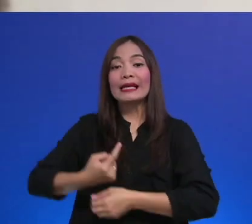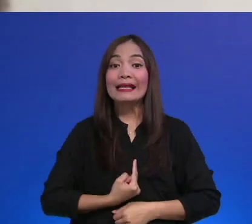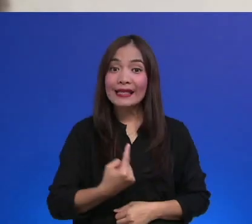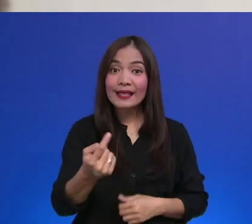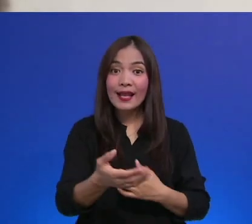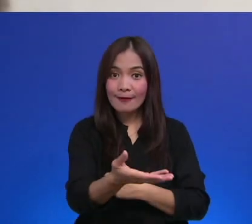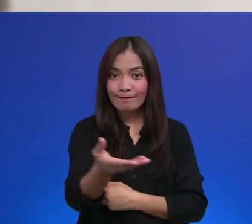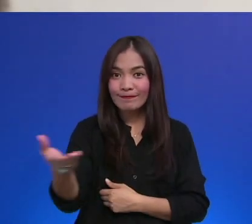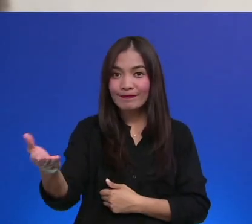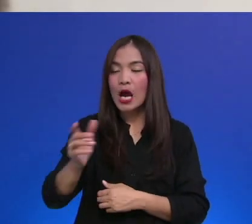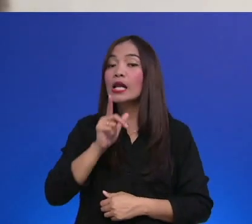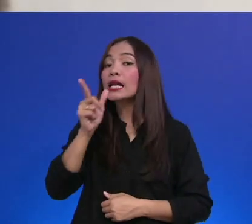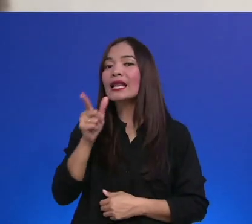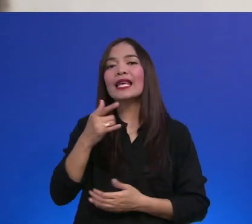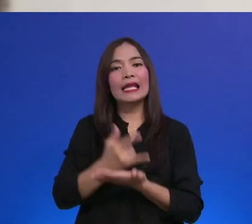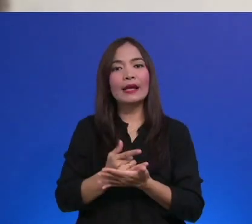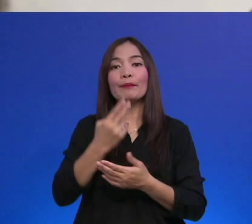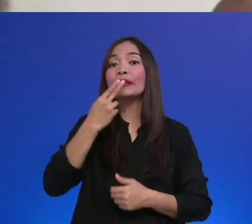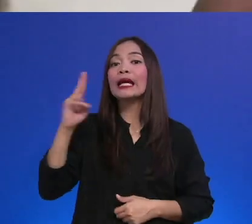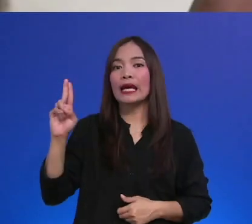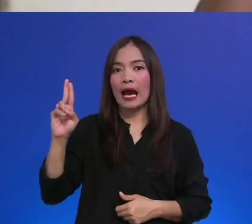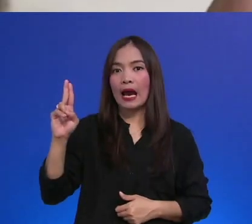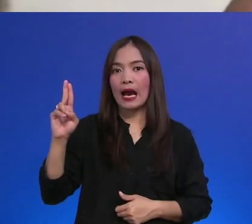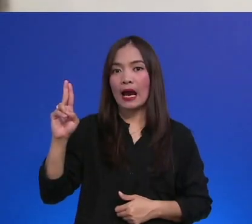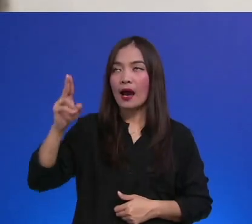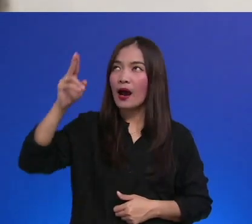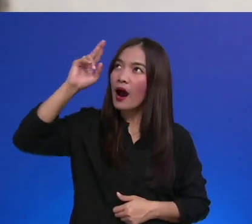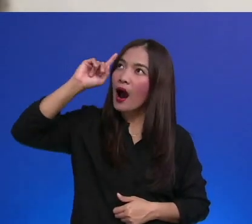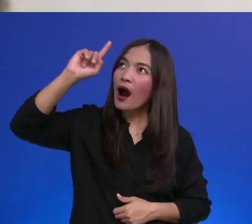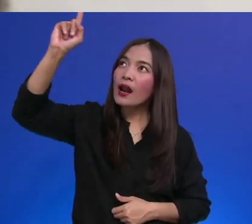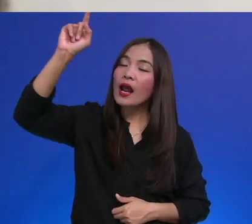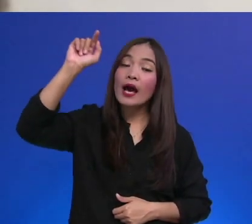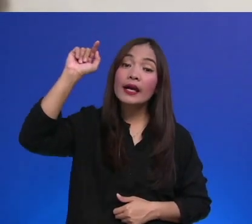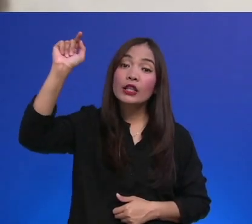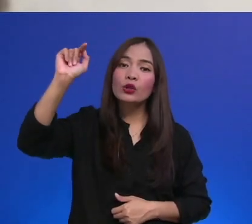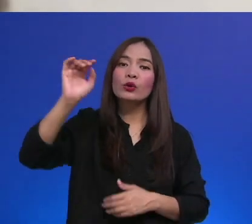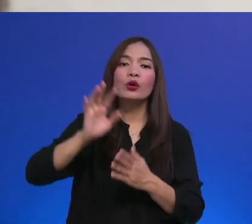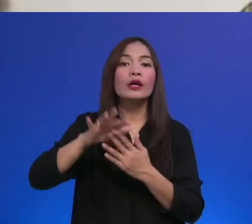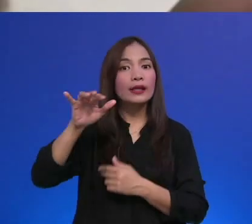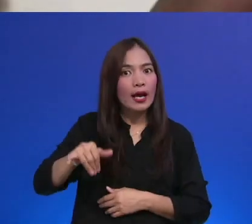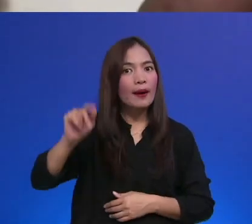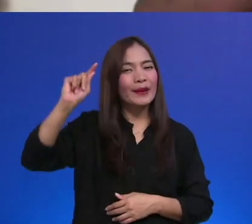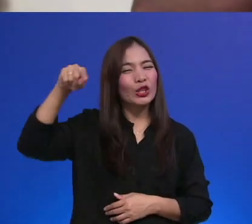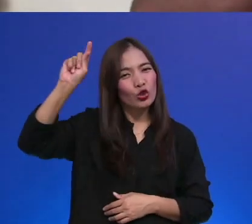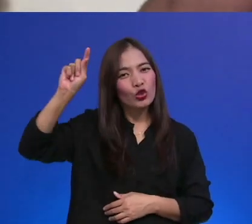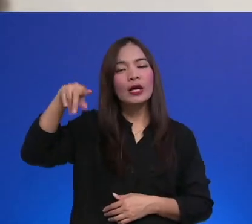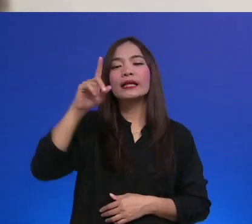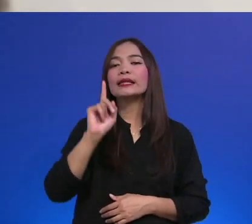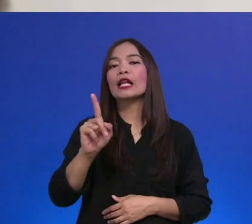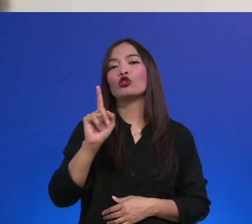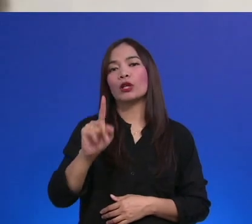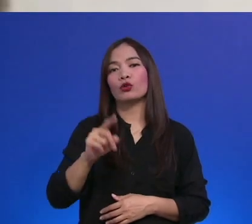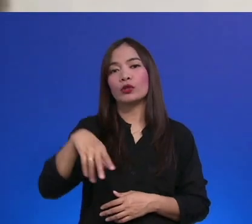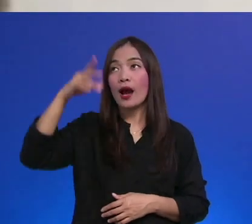untuk mempercayai Allah yang benar Ya satu-satunya Allah yang